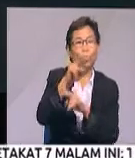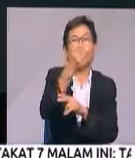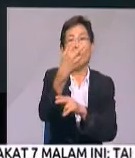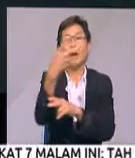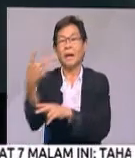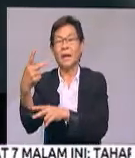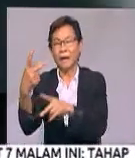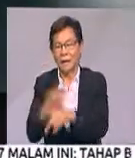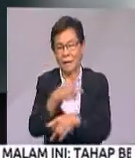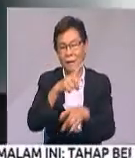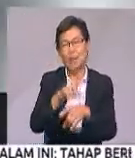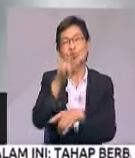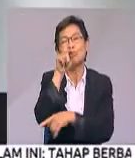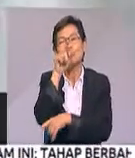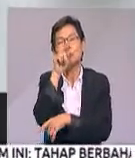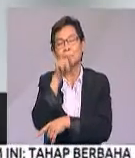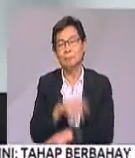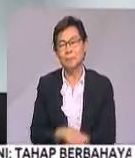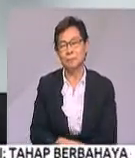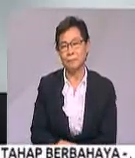12,000 kali di Twitter.